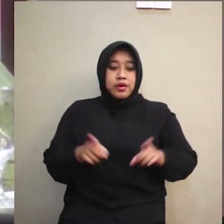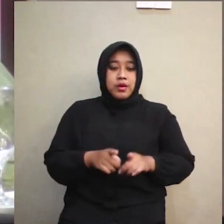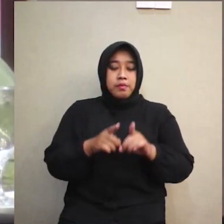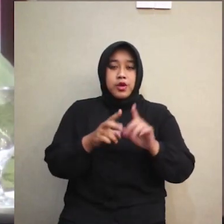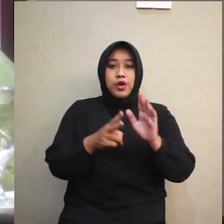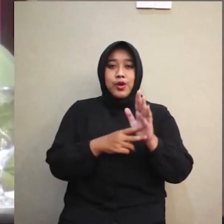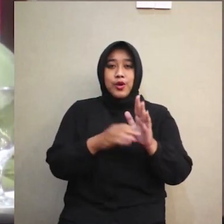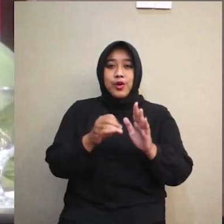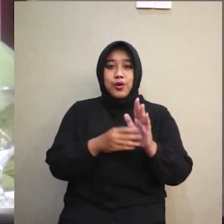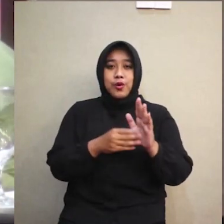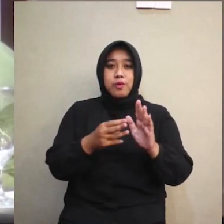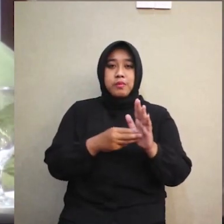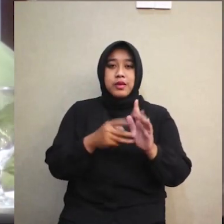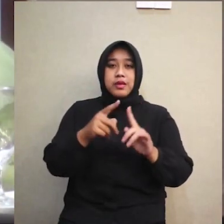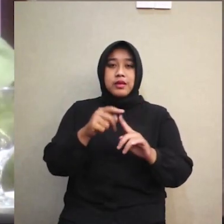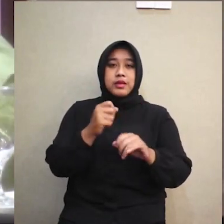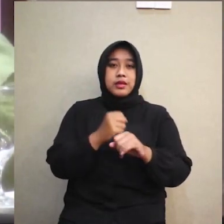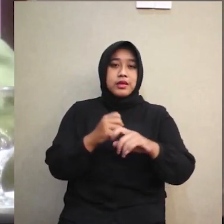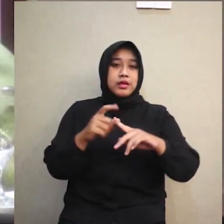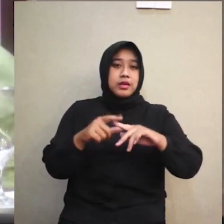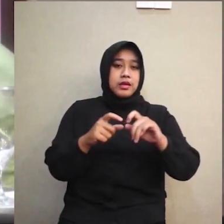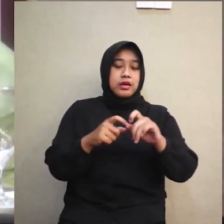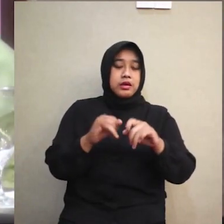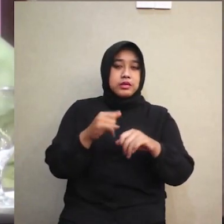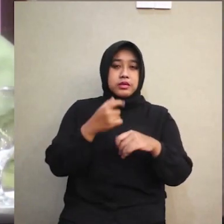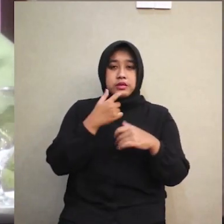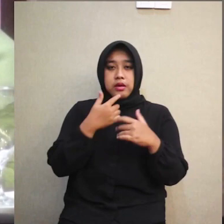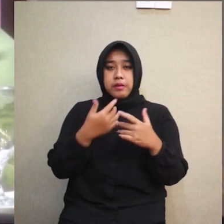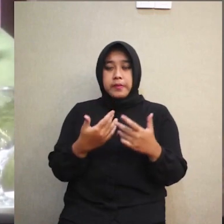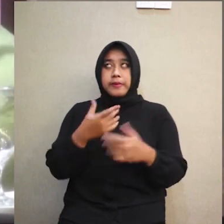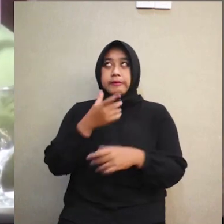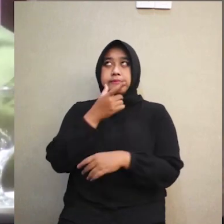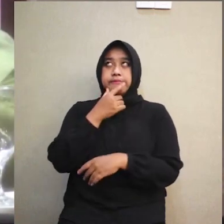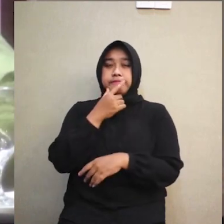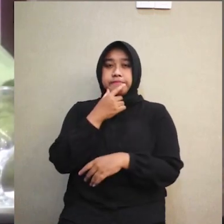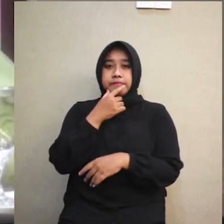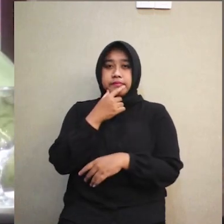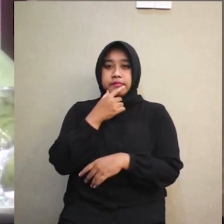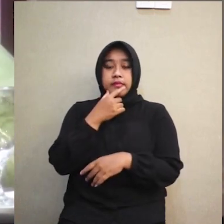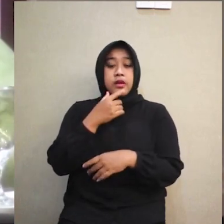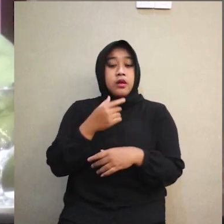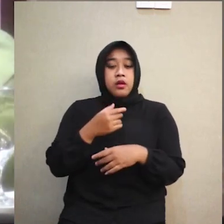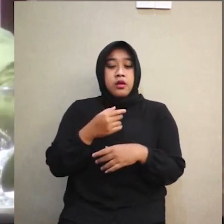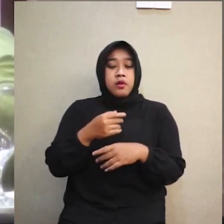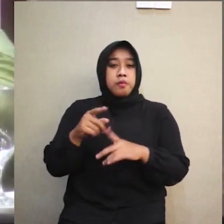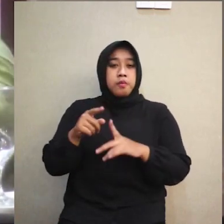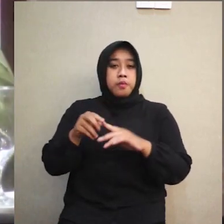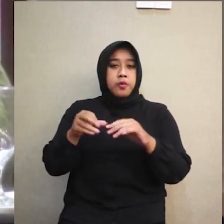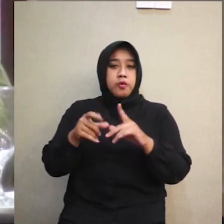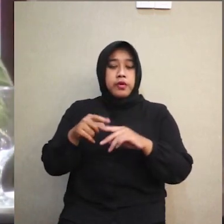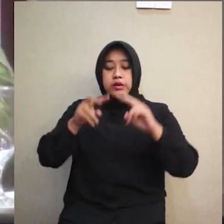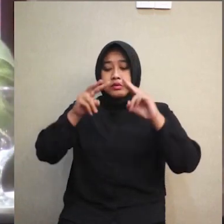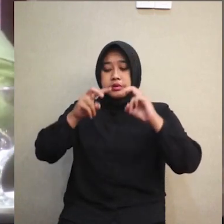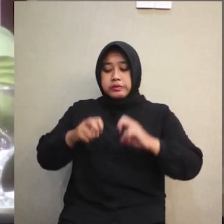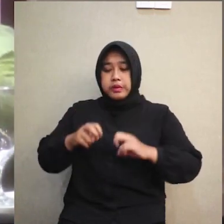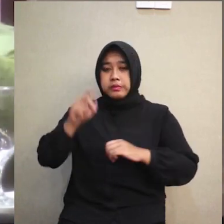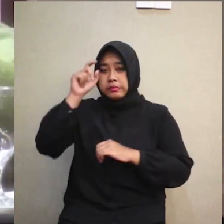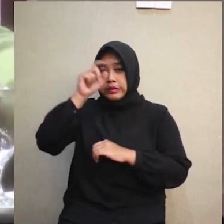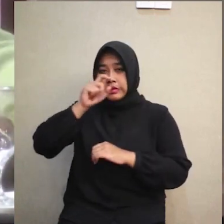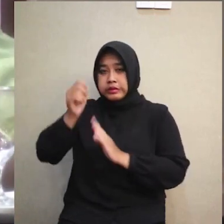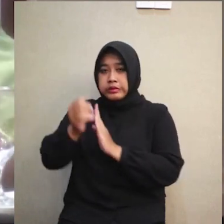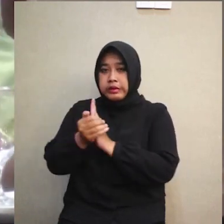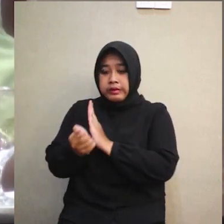di luar itu bagaimana Apa namanya mengantarkan untuk profilment mencari ahli menguatkan